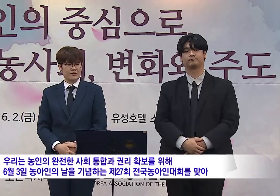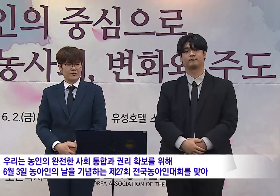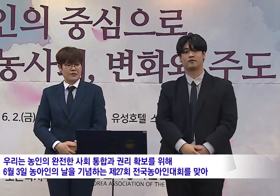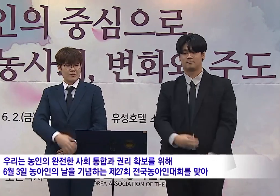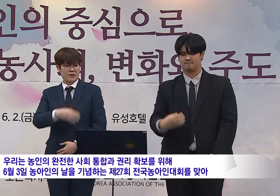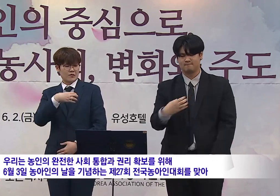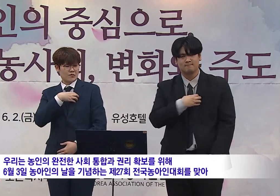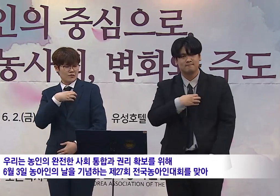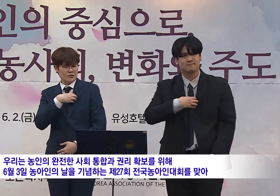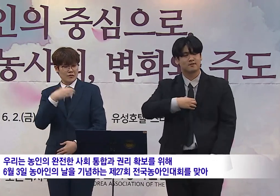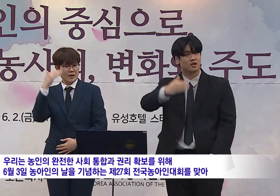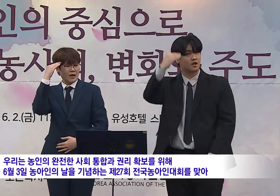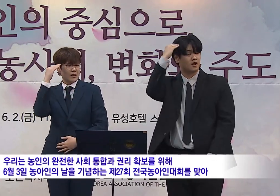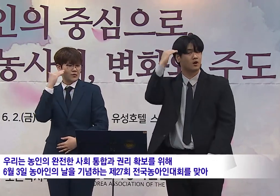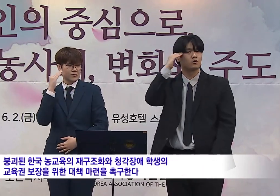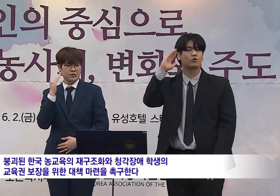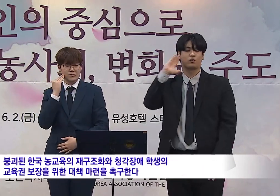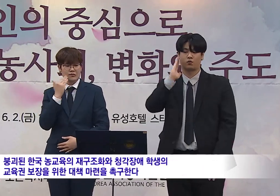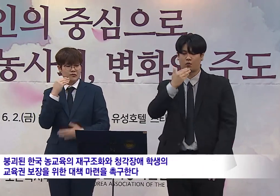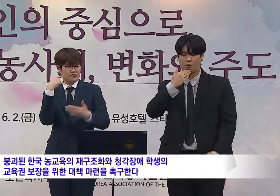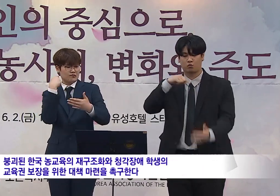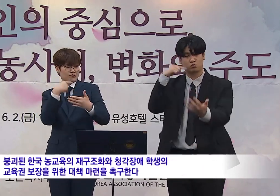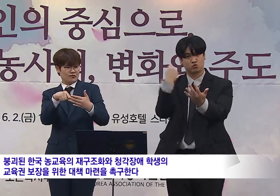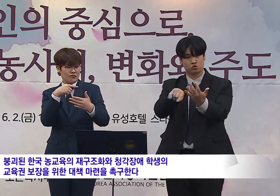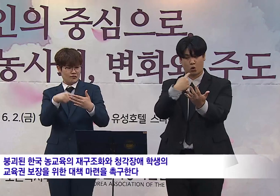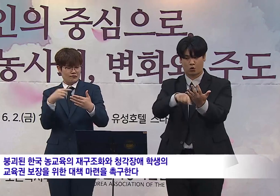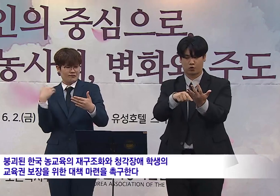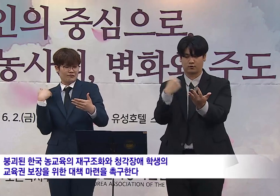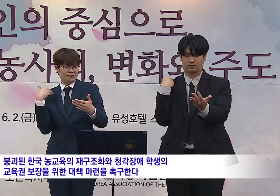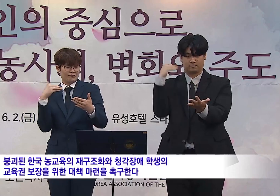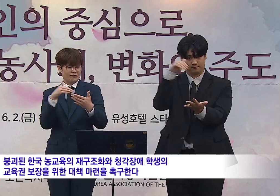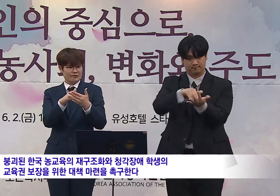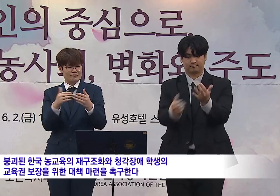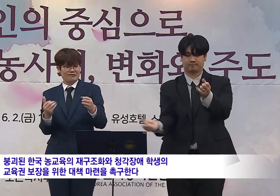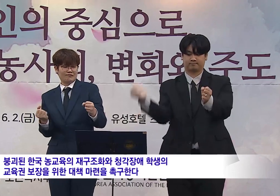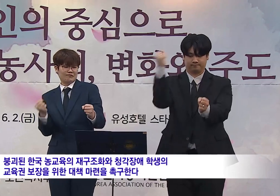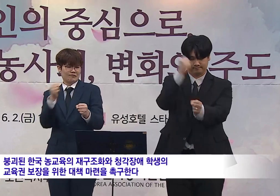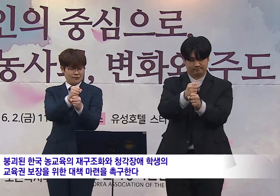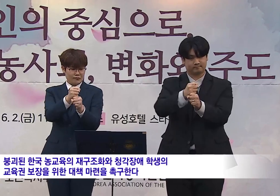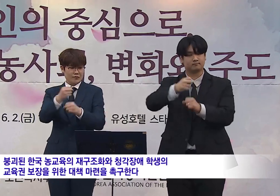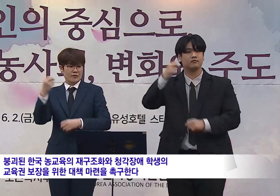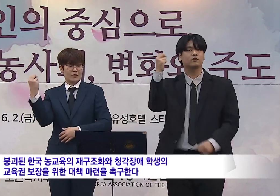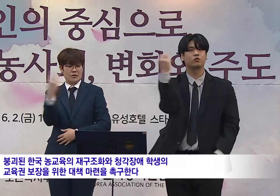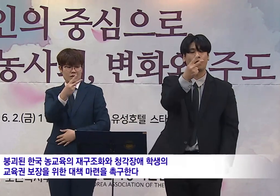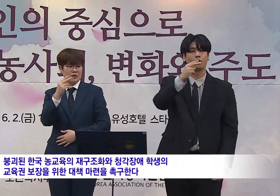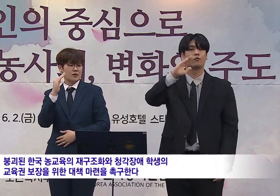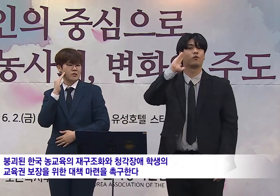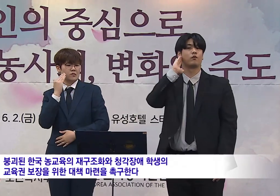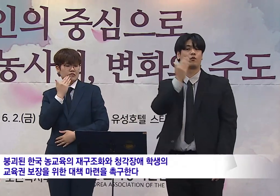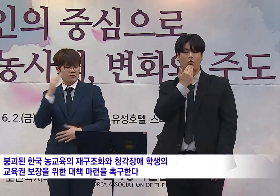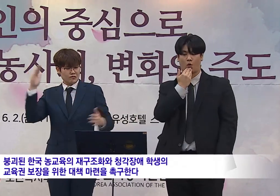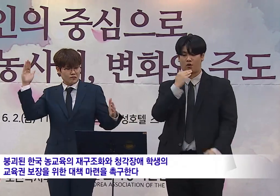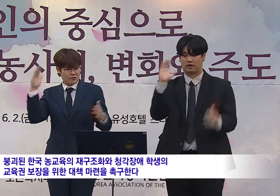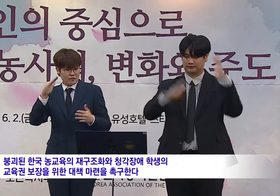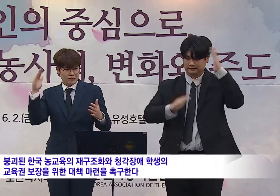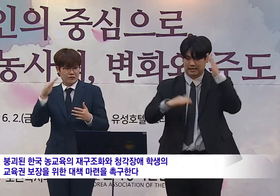대회를 맞아 훈계된 한국 농교육의 제9조화와